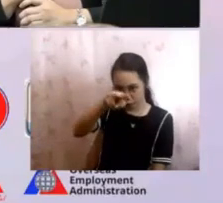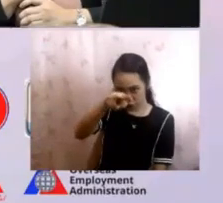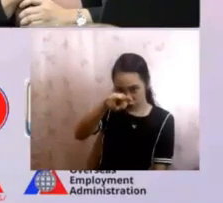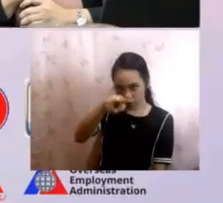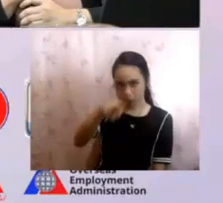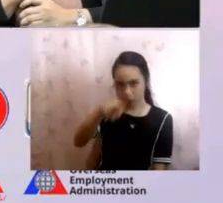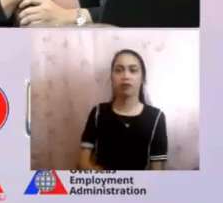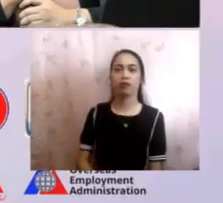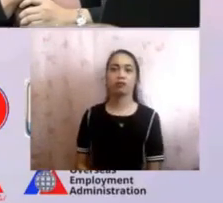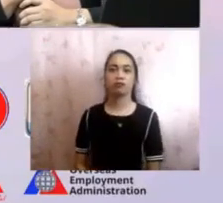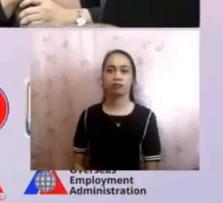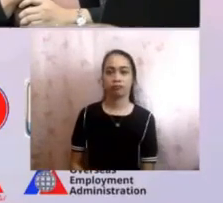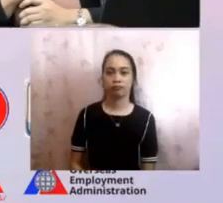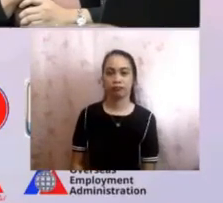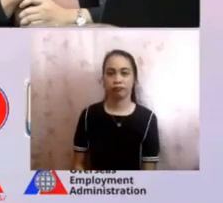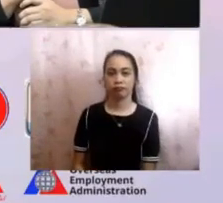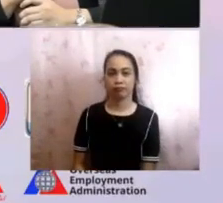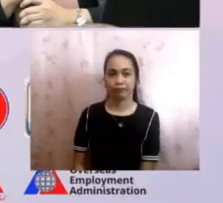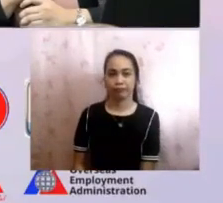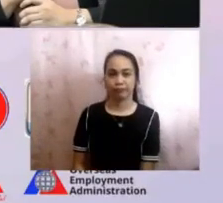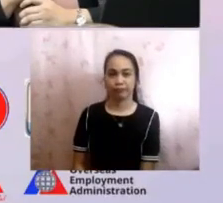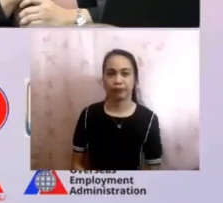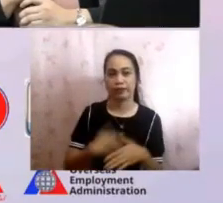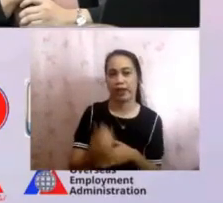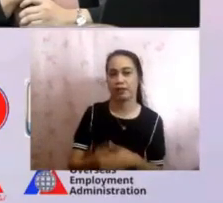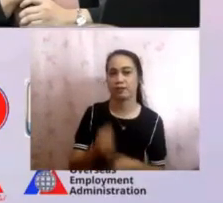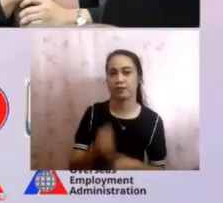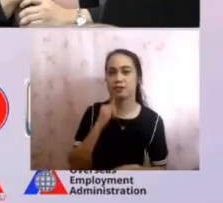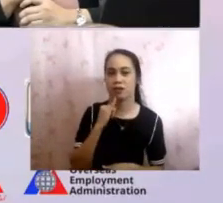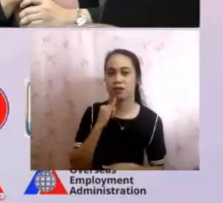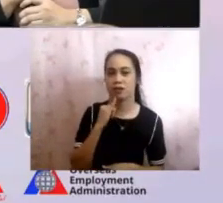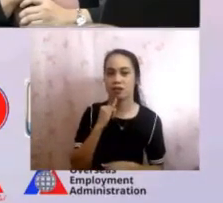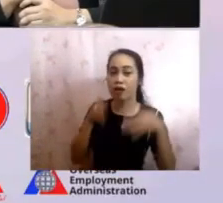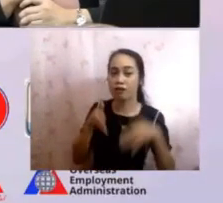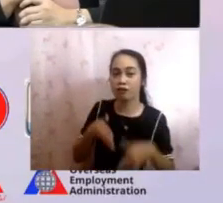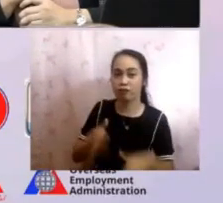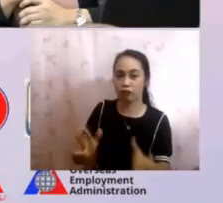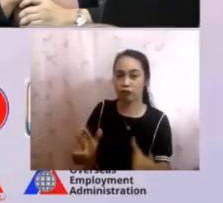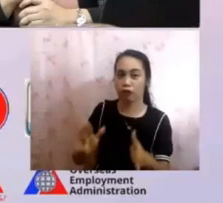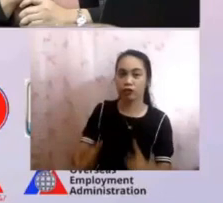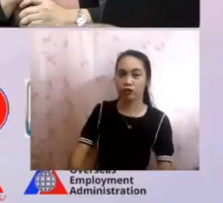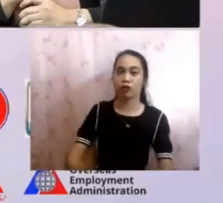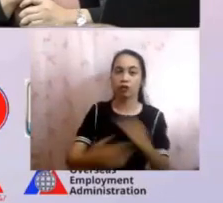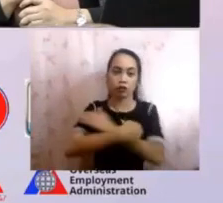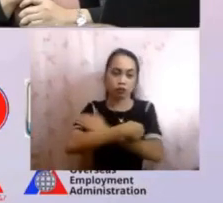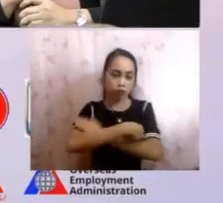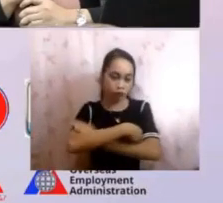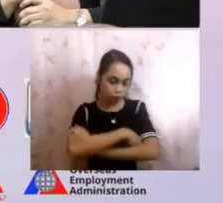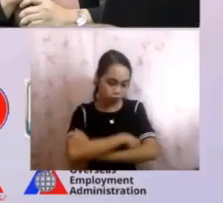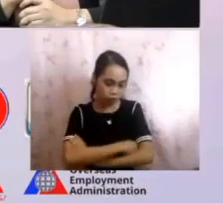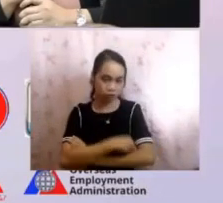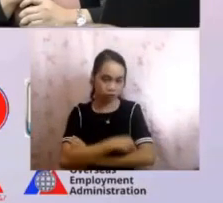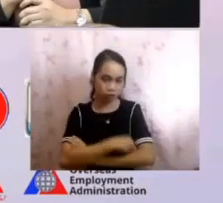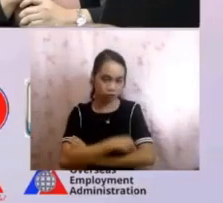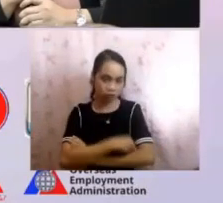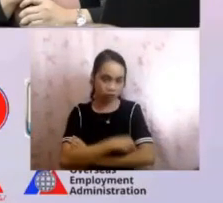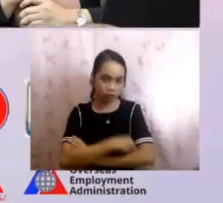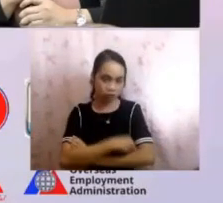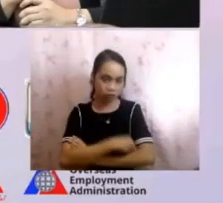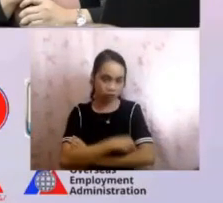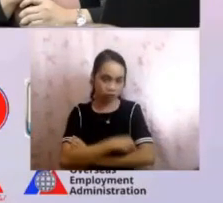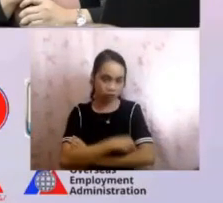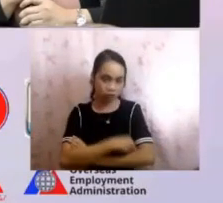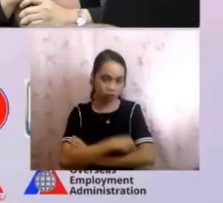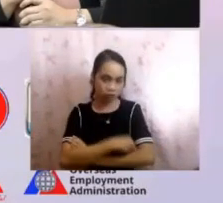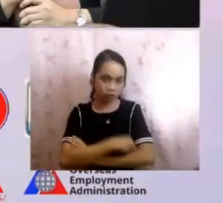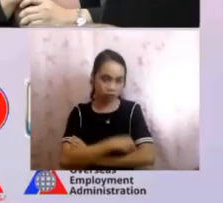maiwasan, no? Pero as much as possible, we have to avoid that. So, maintain eye contact. Next is, avoid crossing your arms.